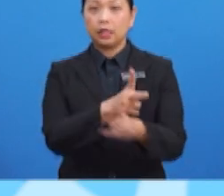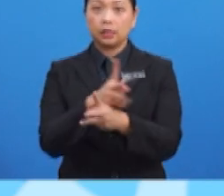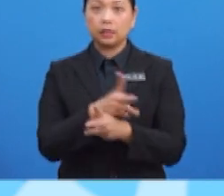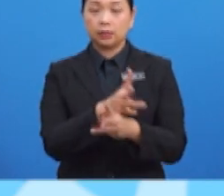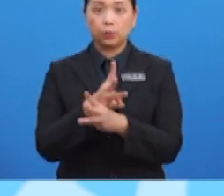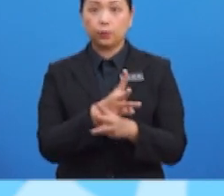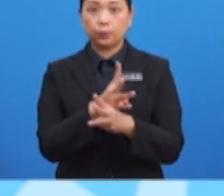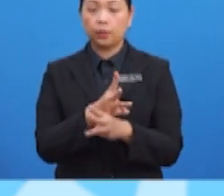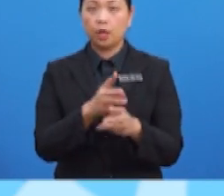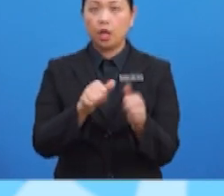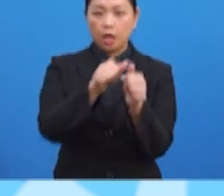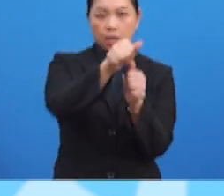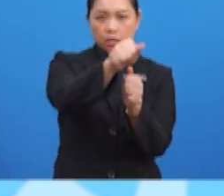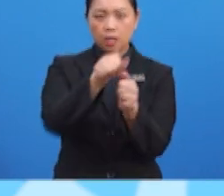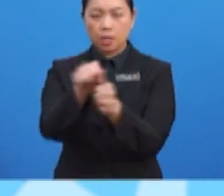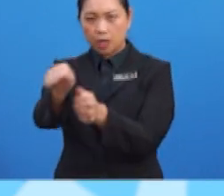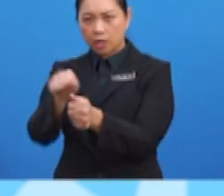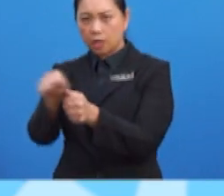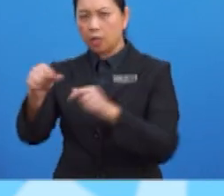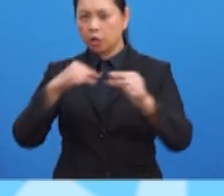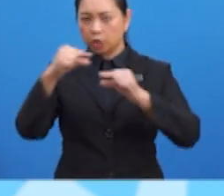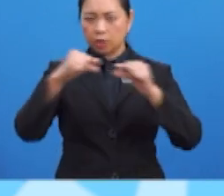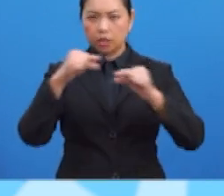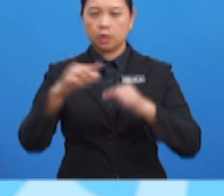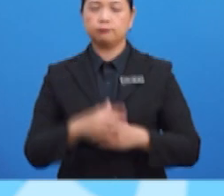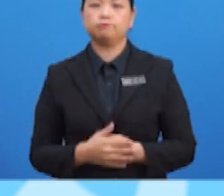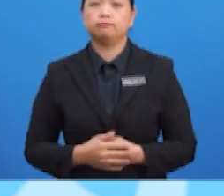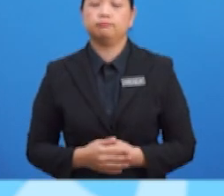untuk mengawal arah pergerakan.